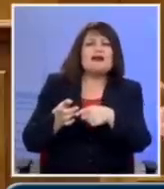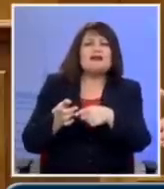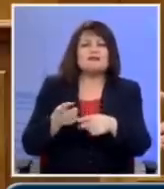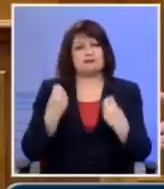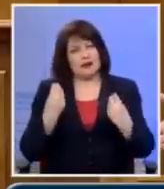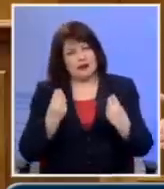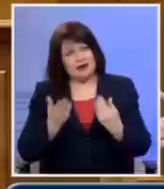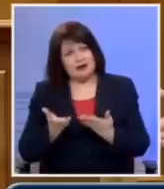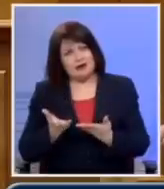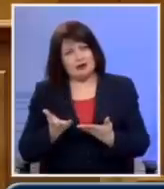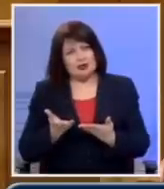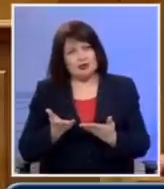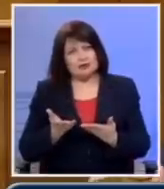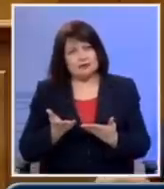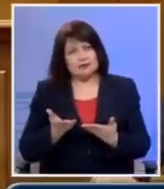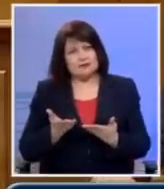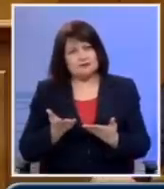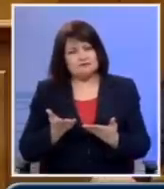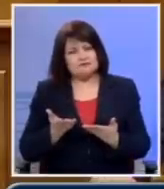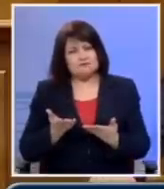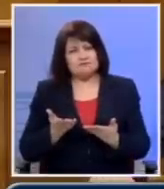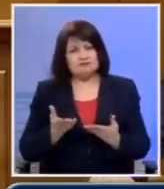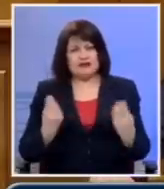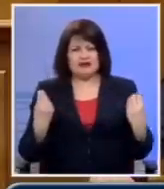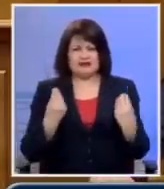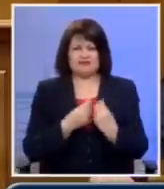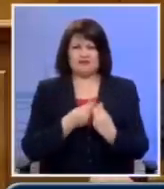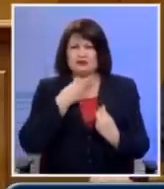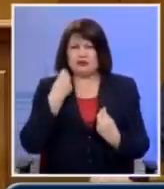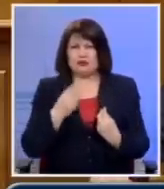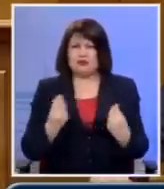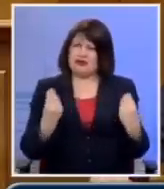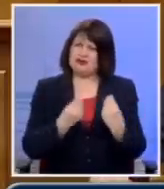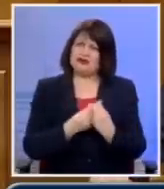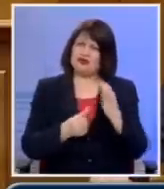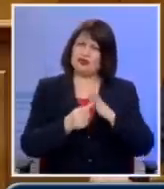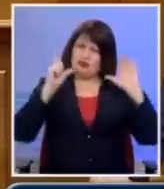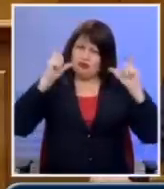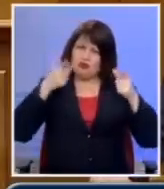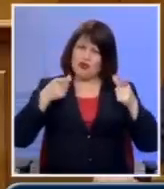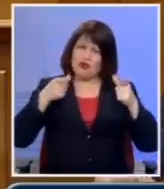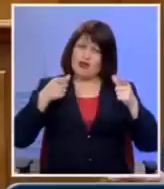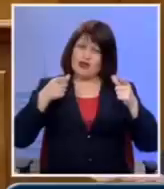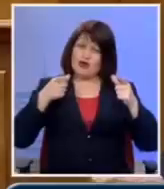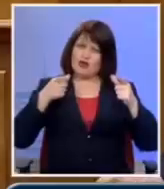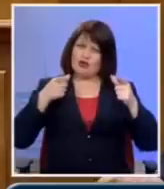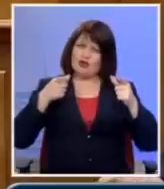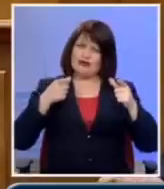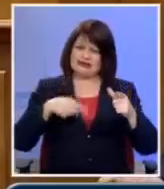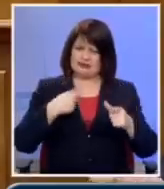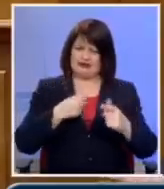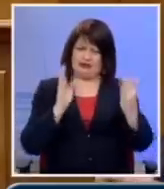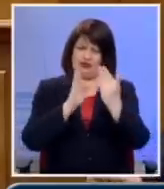είναι δυνατόν. Τέτοια ανίκια συμπεριφορά στον ανώτατο πολιτικό άρχοντα ο οποίος